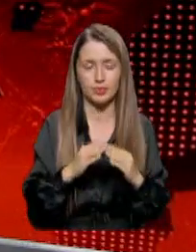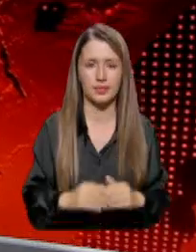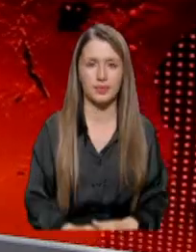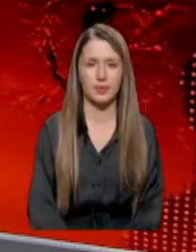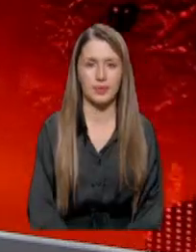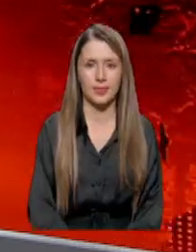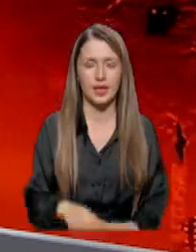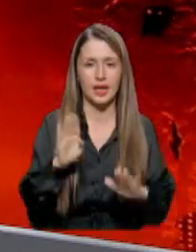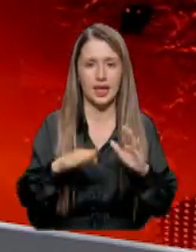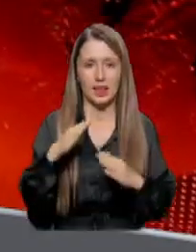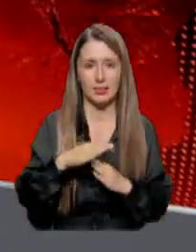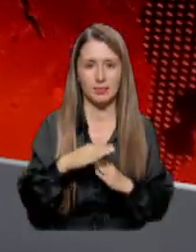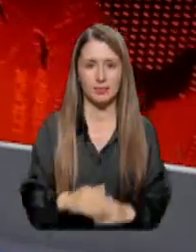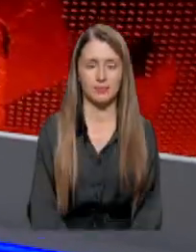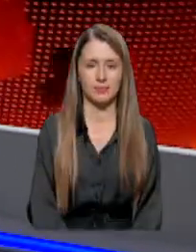Şimdi reklam zamanı.